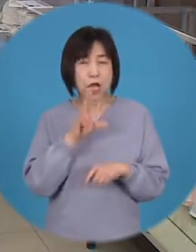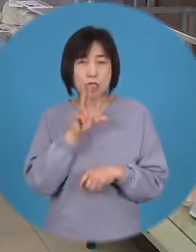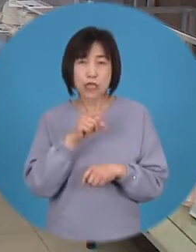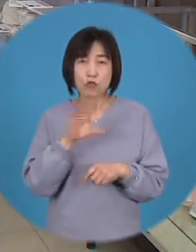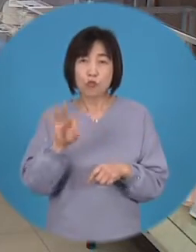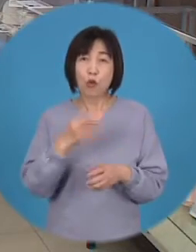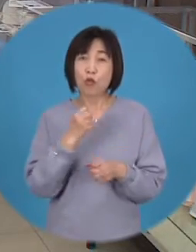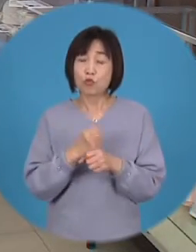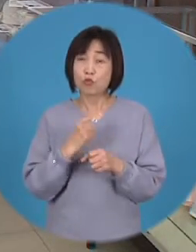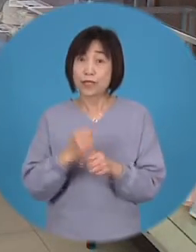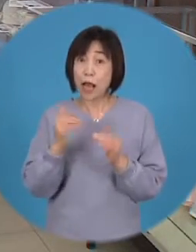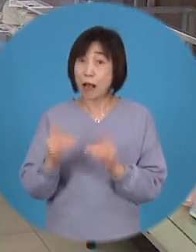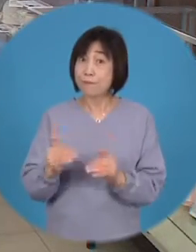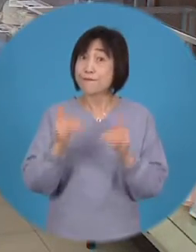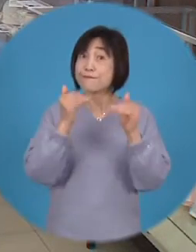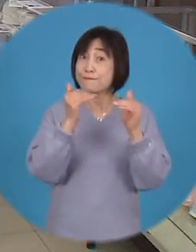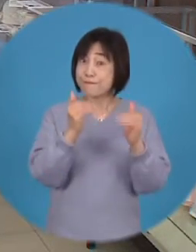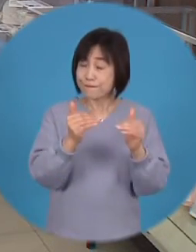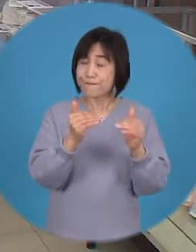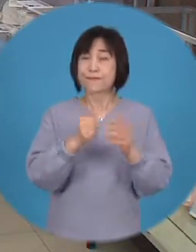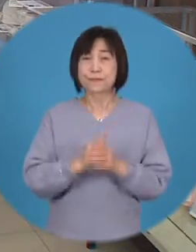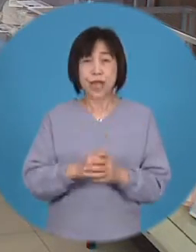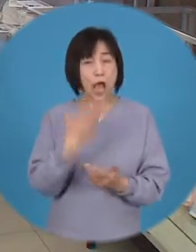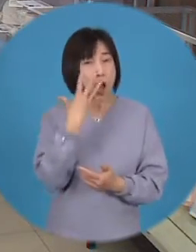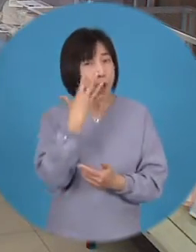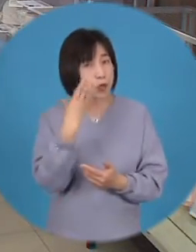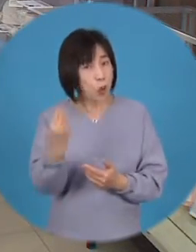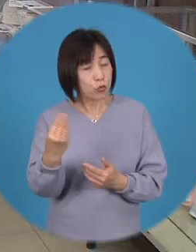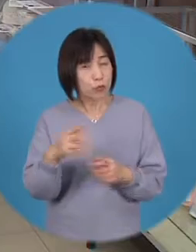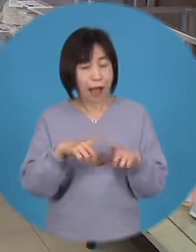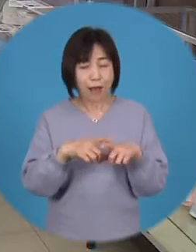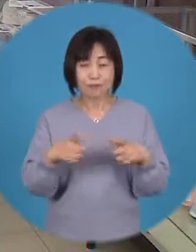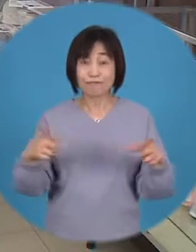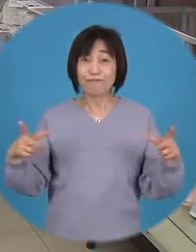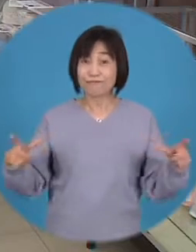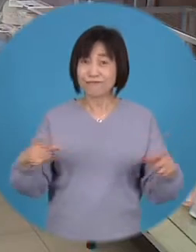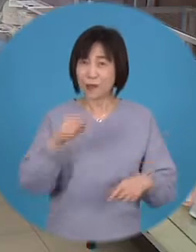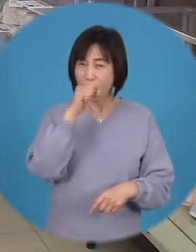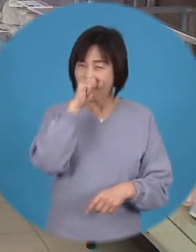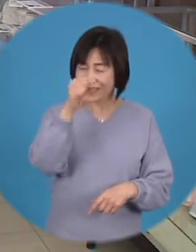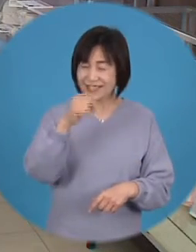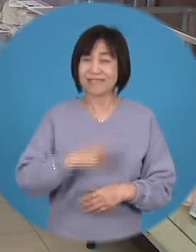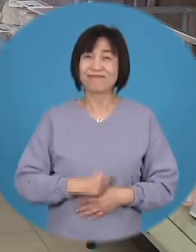づくりがさらに進化して、その魅力がさらに広がっていくといいですね。